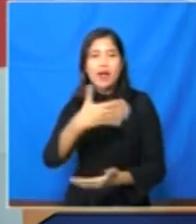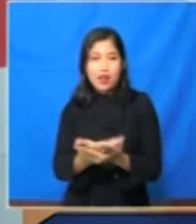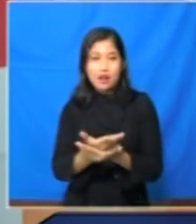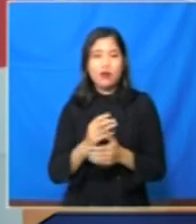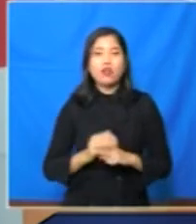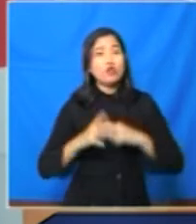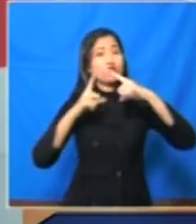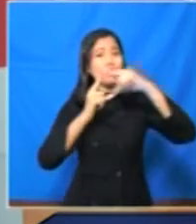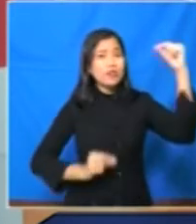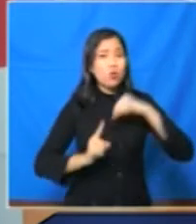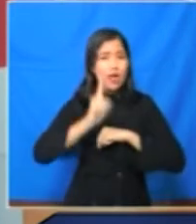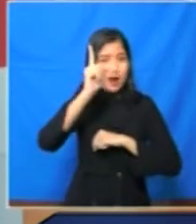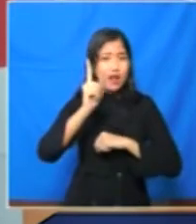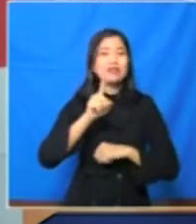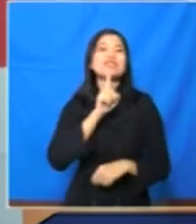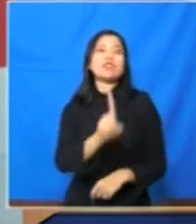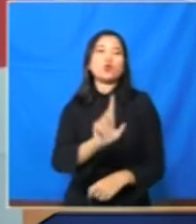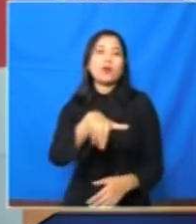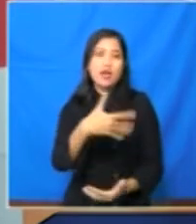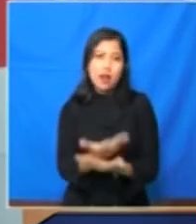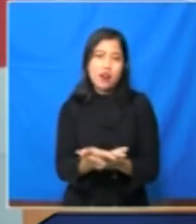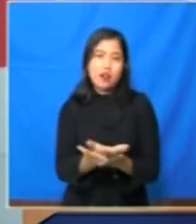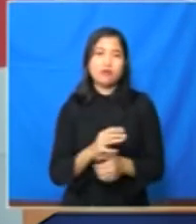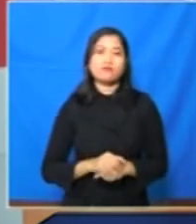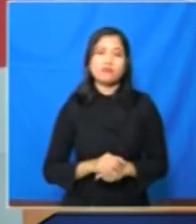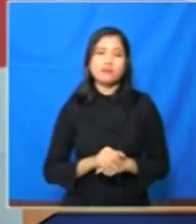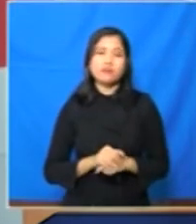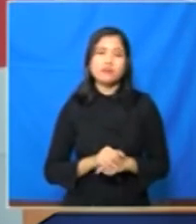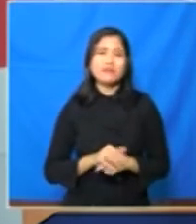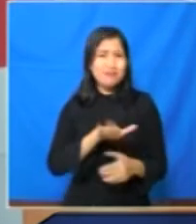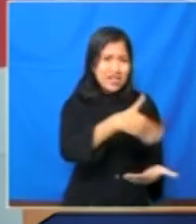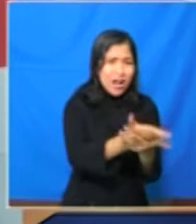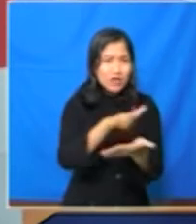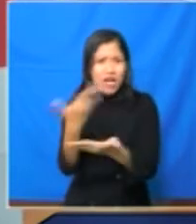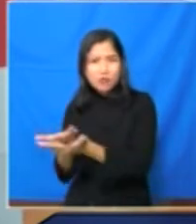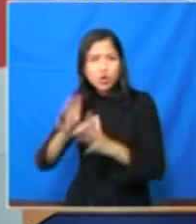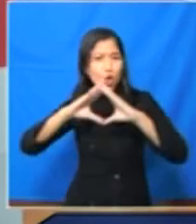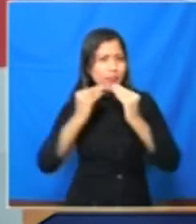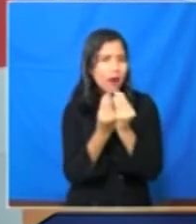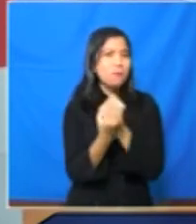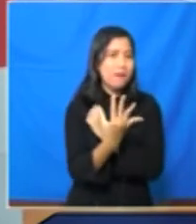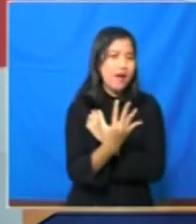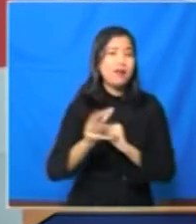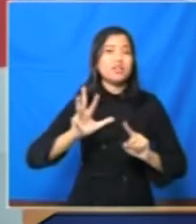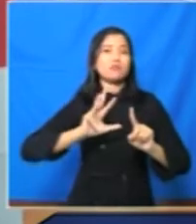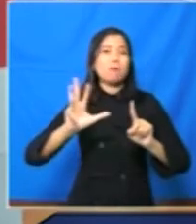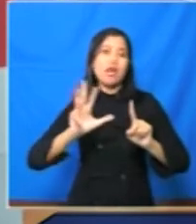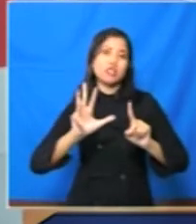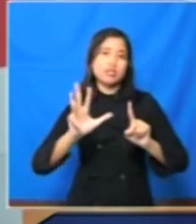Sumatera Utara ada satu kasus yang meninggal sehingga total kasus yang meninggal keseluruhan adalah